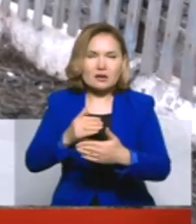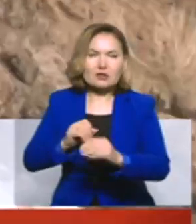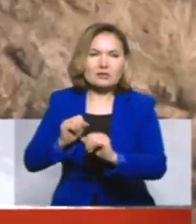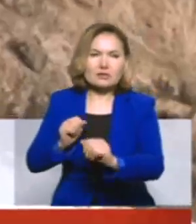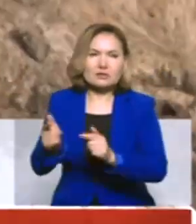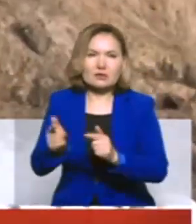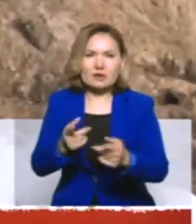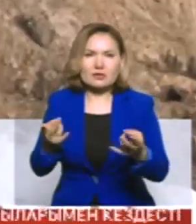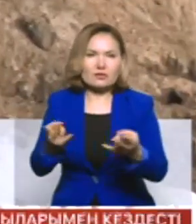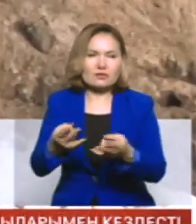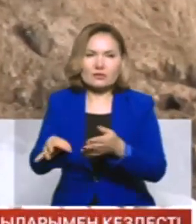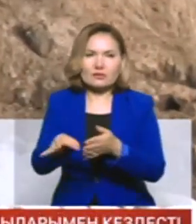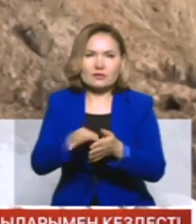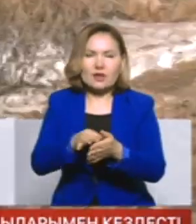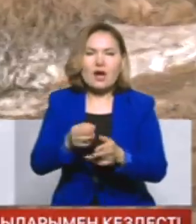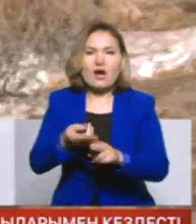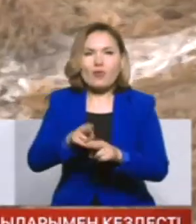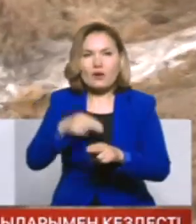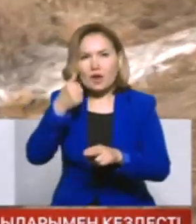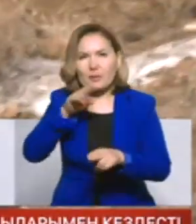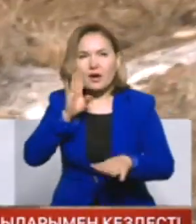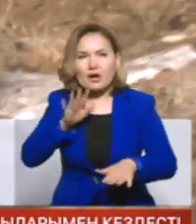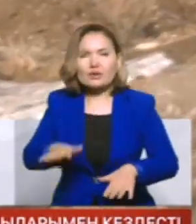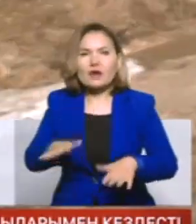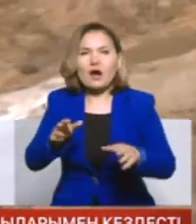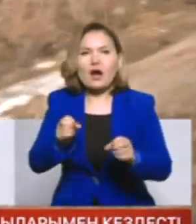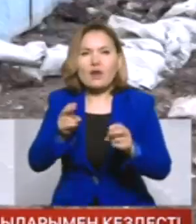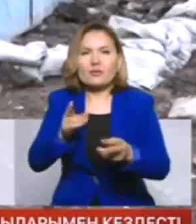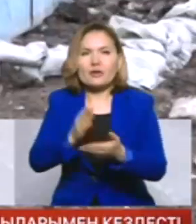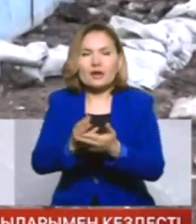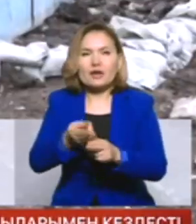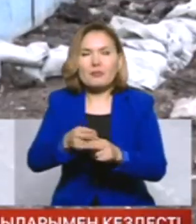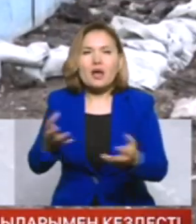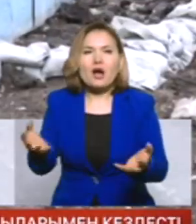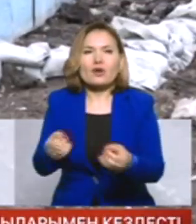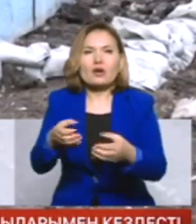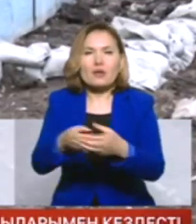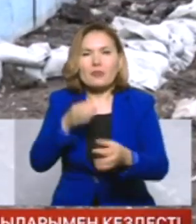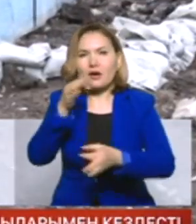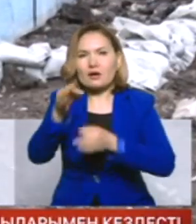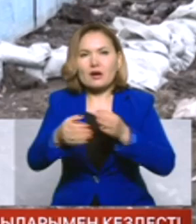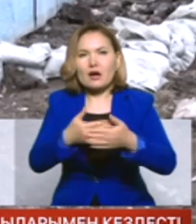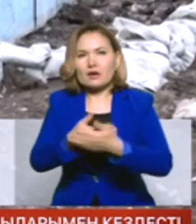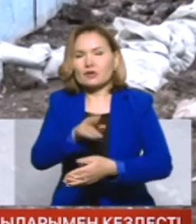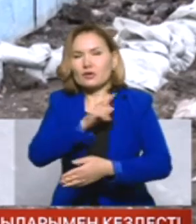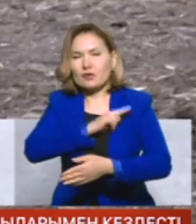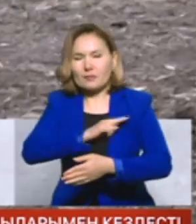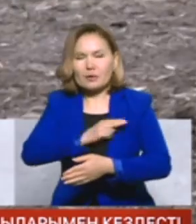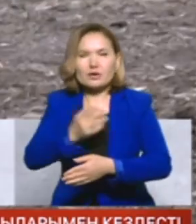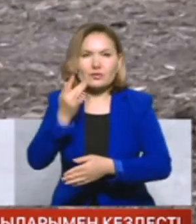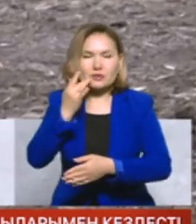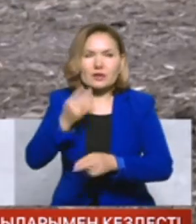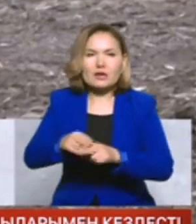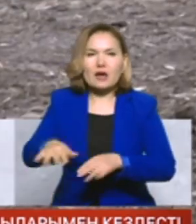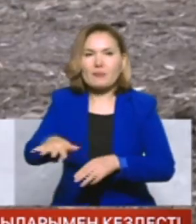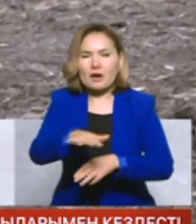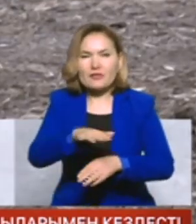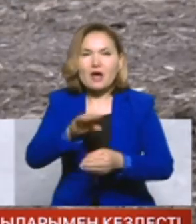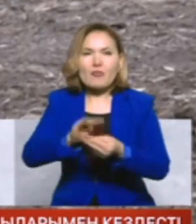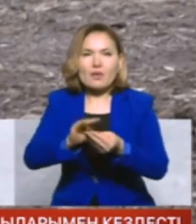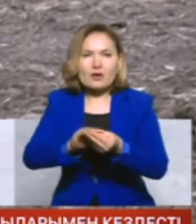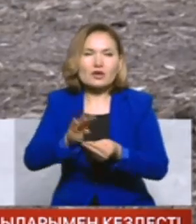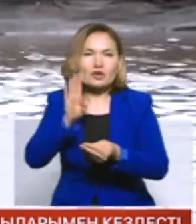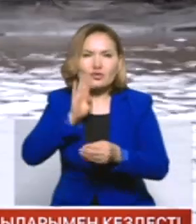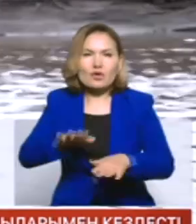керек. Биыл тасқын судан қауіп күшті, құтқарушылар күндіз-түні апаттың алдын алып жатса да аймақта жағдай әлі де